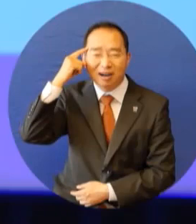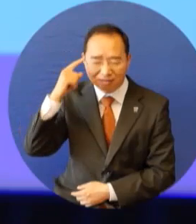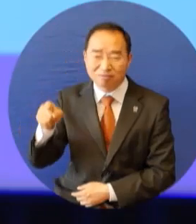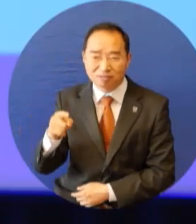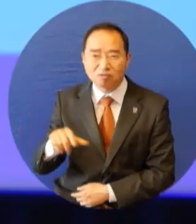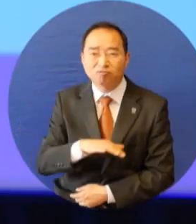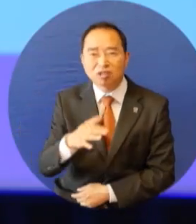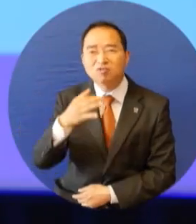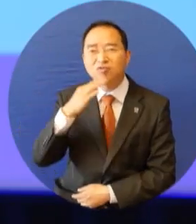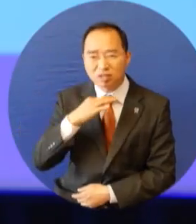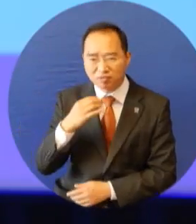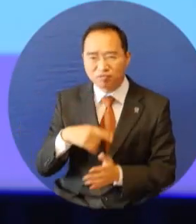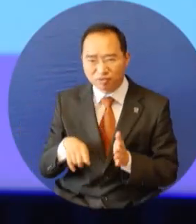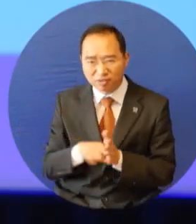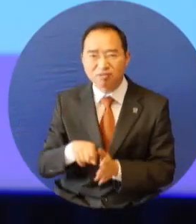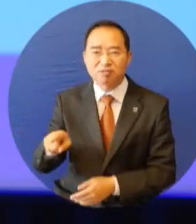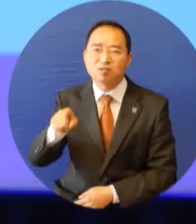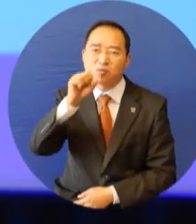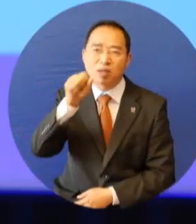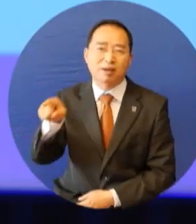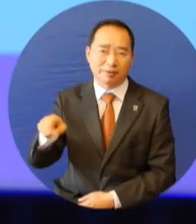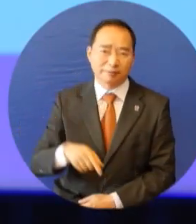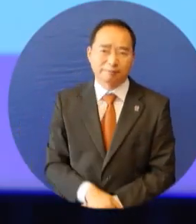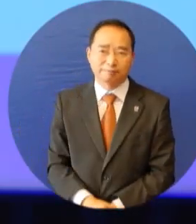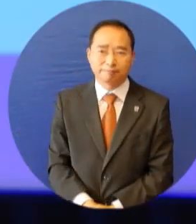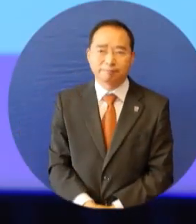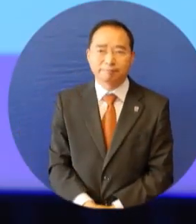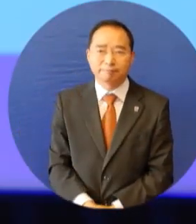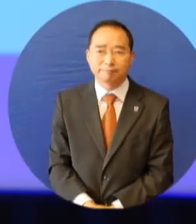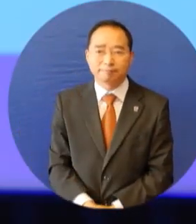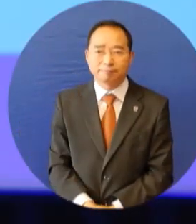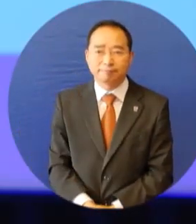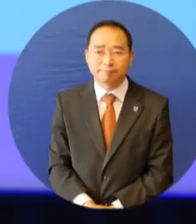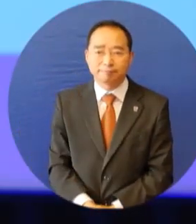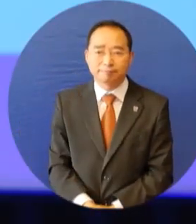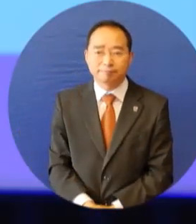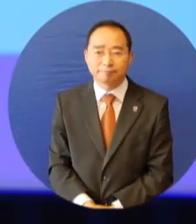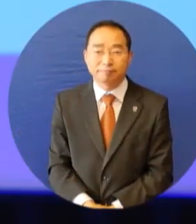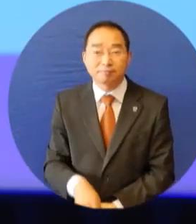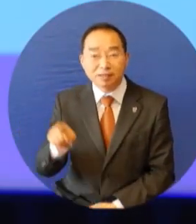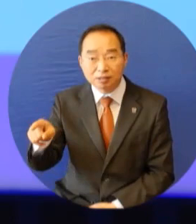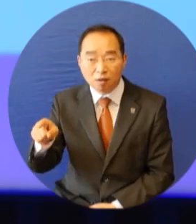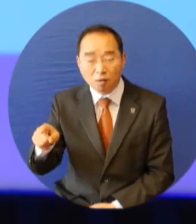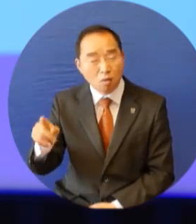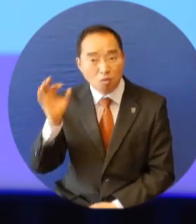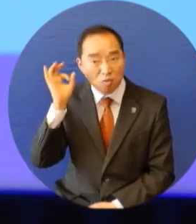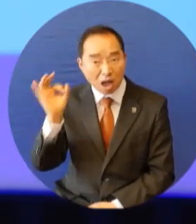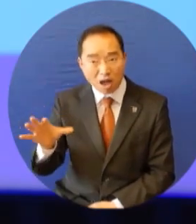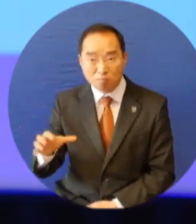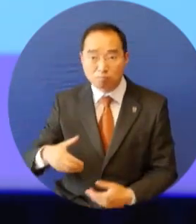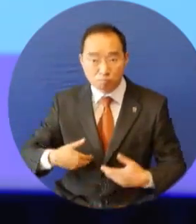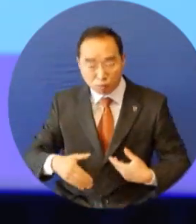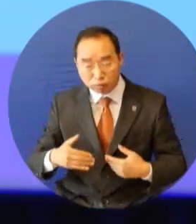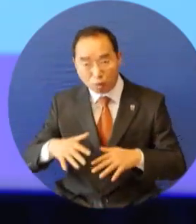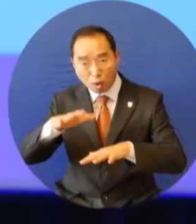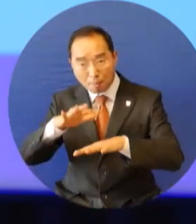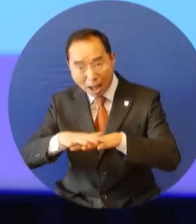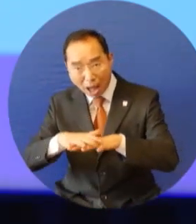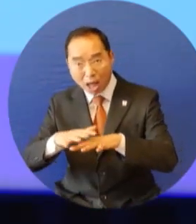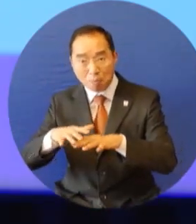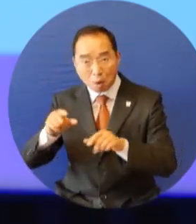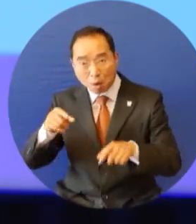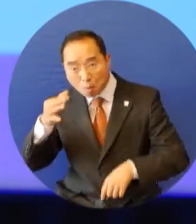그렇고 이 우리에게 유익함을 주기 위해서도 되게 좋다. 첫째 돈이 들지